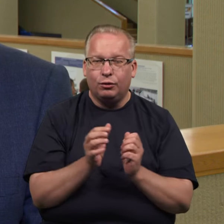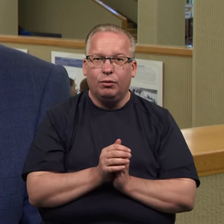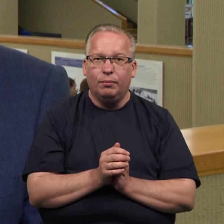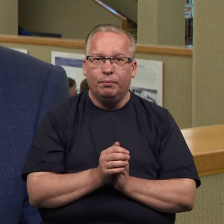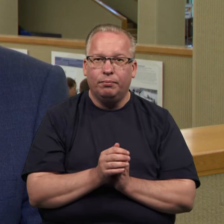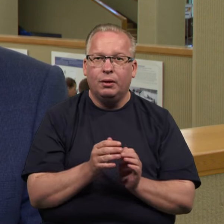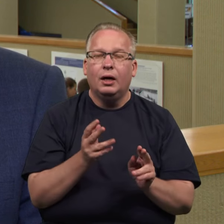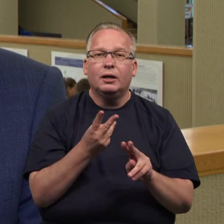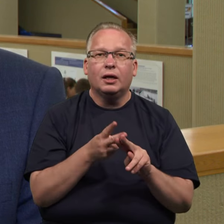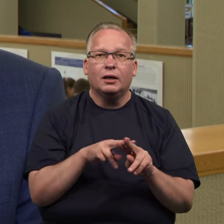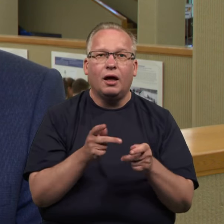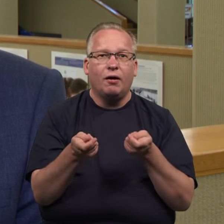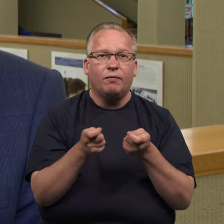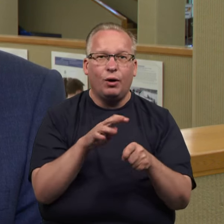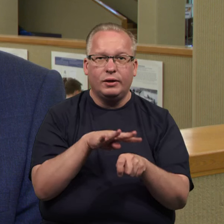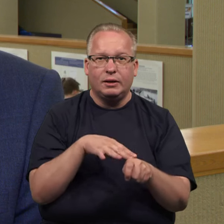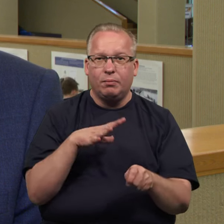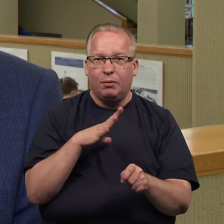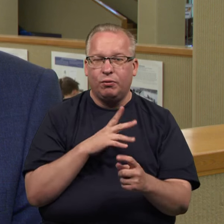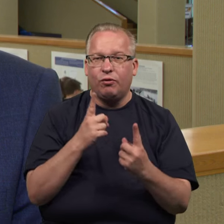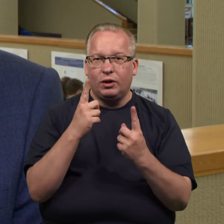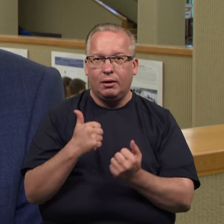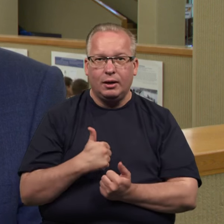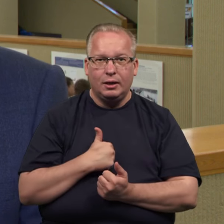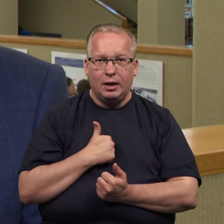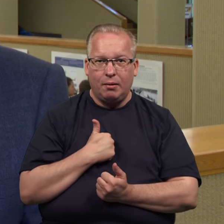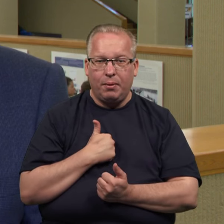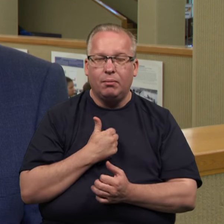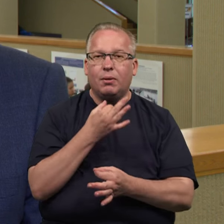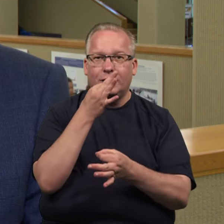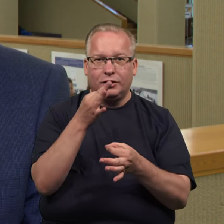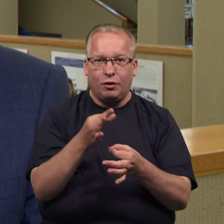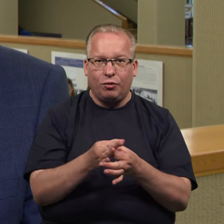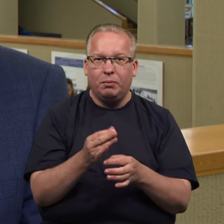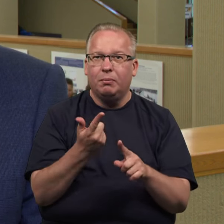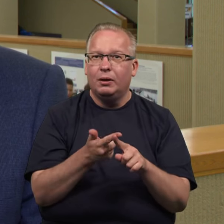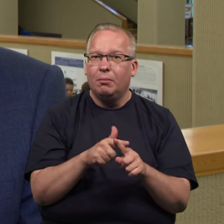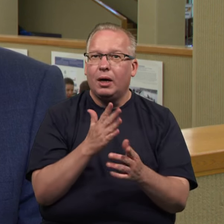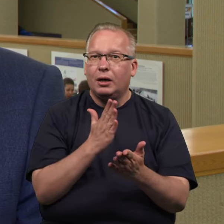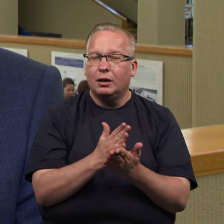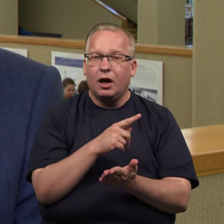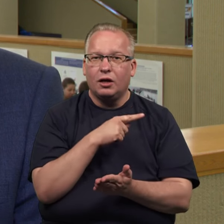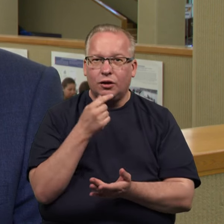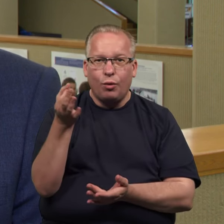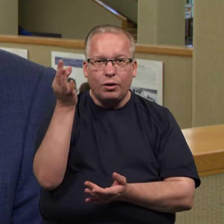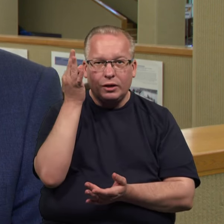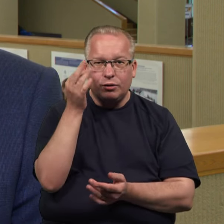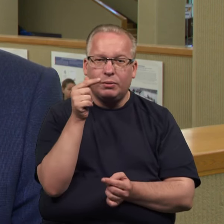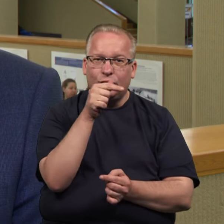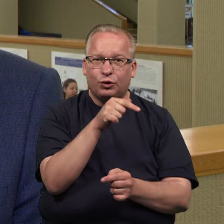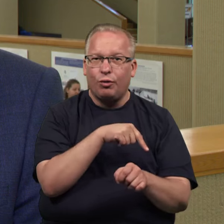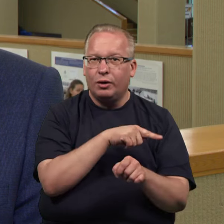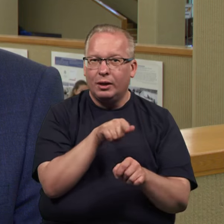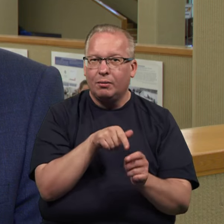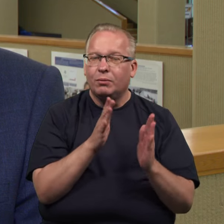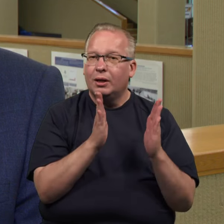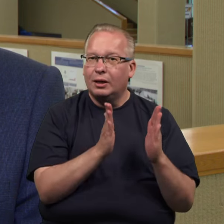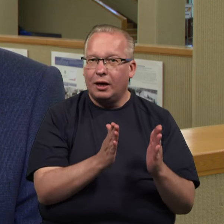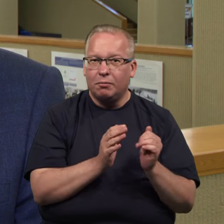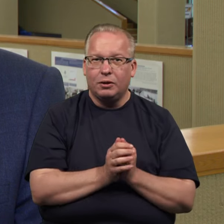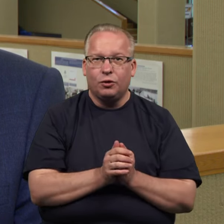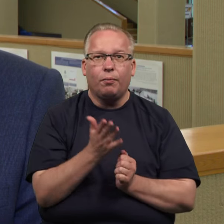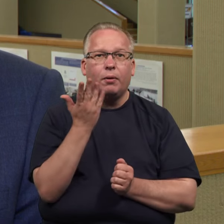metu vadovauti Seimui buvo didelė garbė ir atsakomybė. Tai labai daug yra atsiminimų iš to laiko, laikmečio,